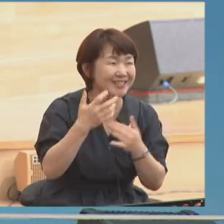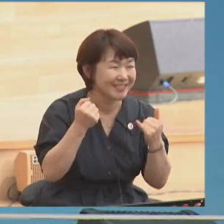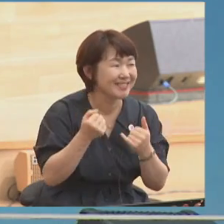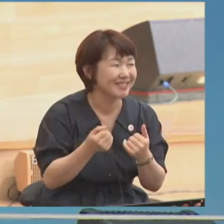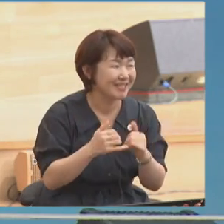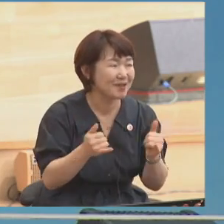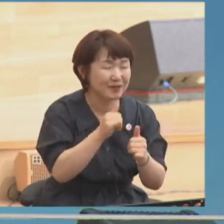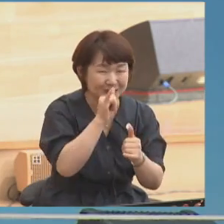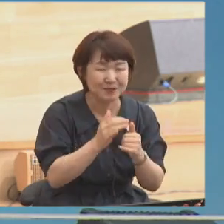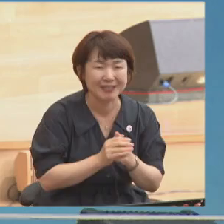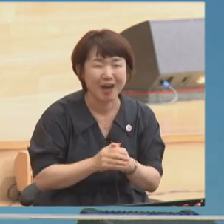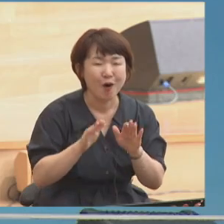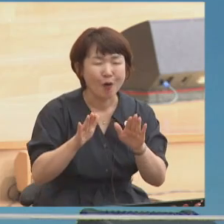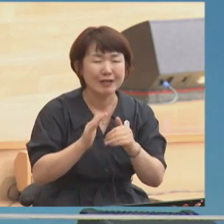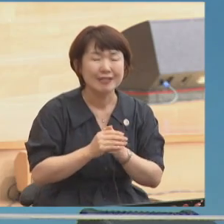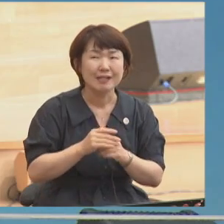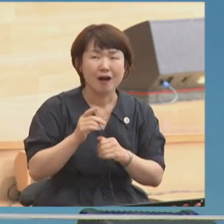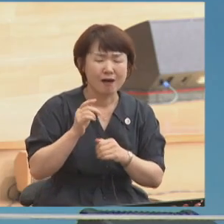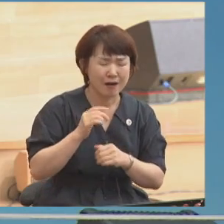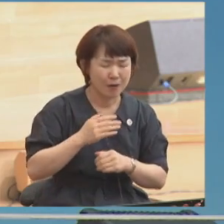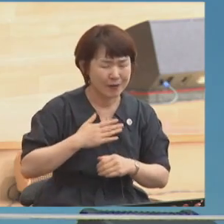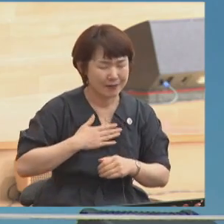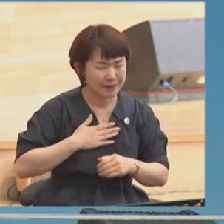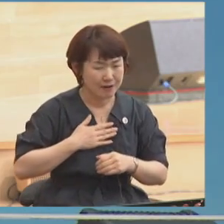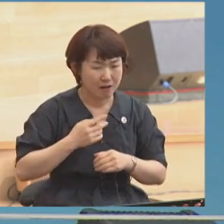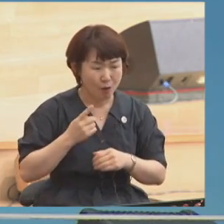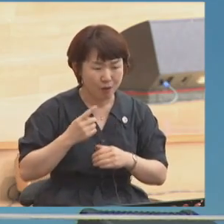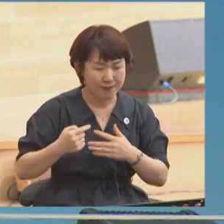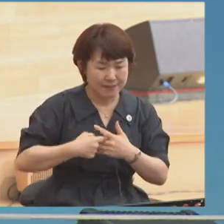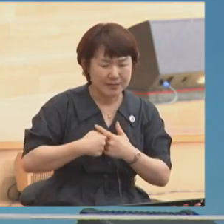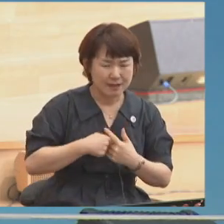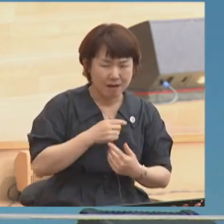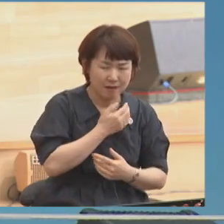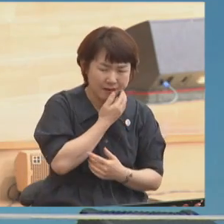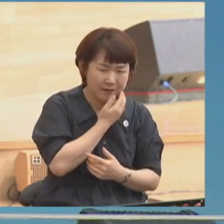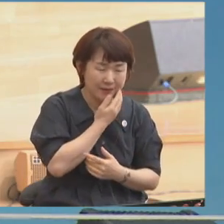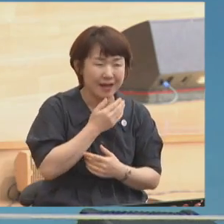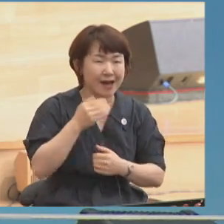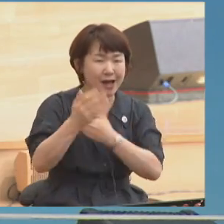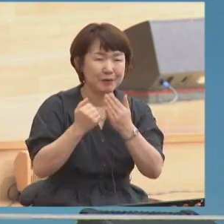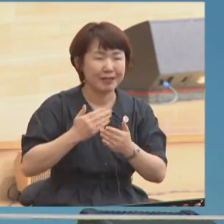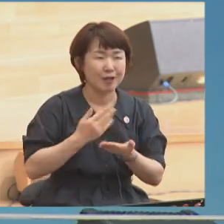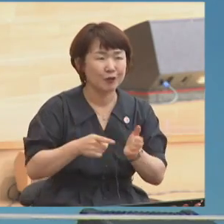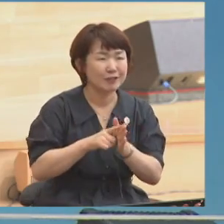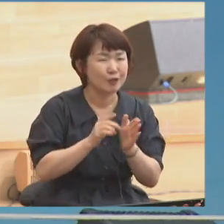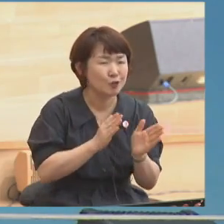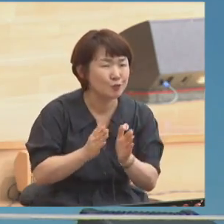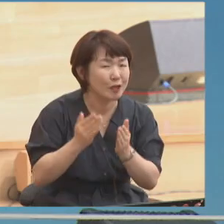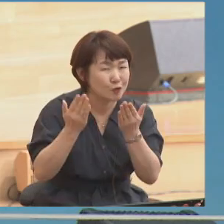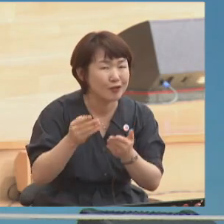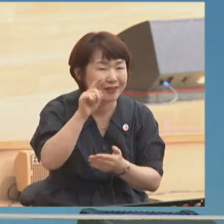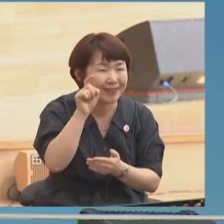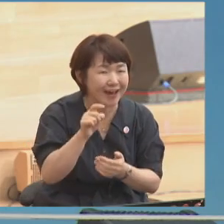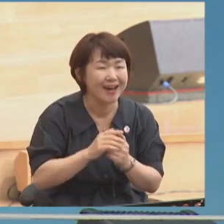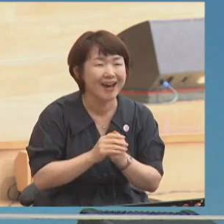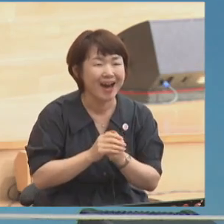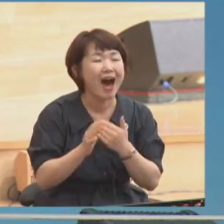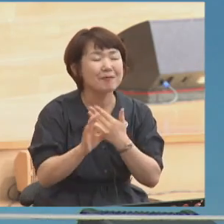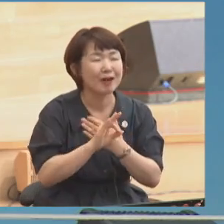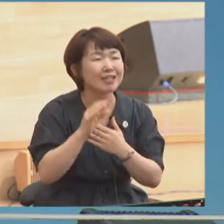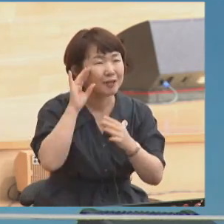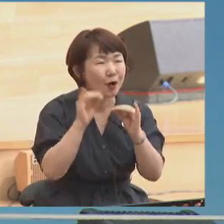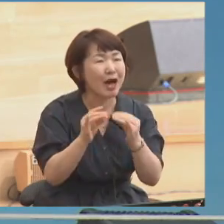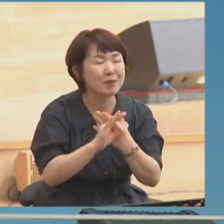내가 생각하기에 야, 오늘 진짜 나를 위해 하나님이 말씀을 준비해 주신 것 같다, 그런 분들 고개 끄덕끄덕 해보세요.